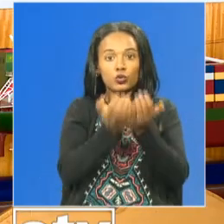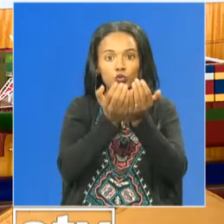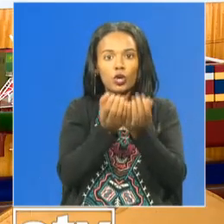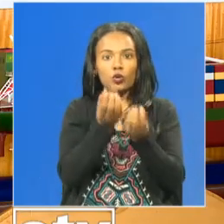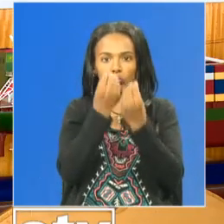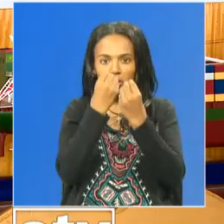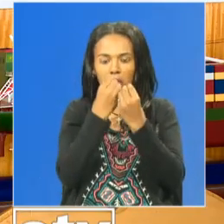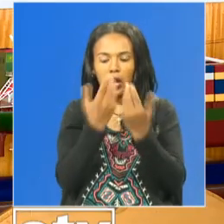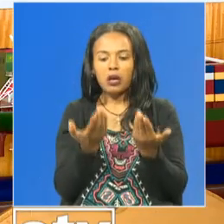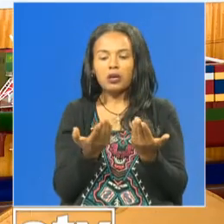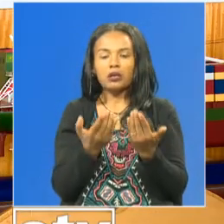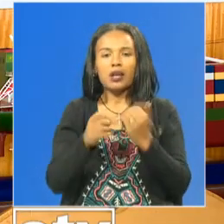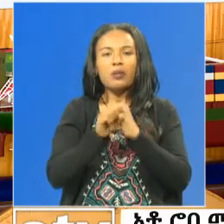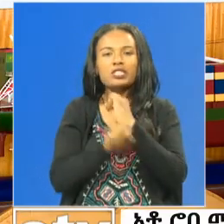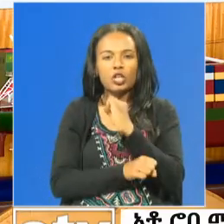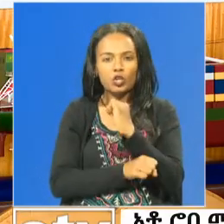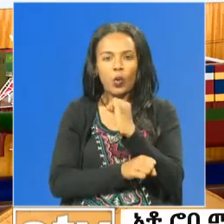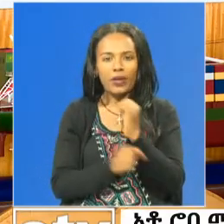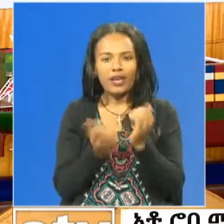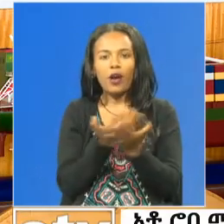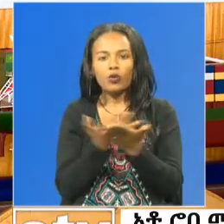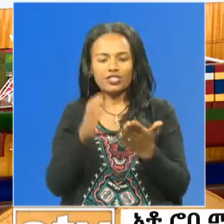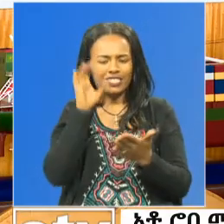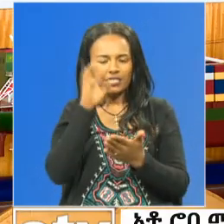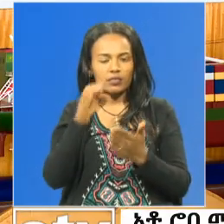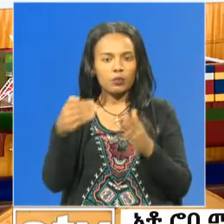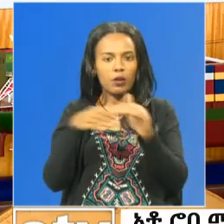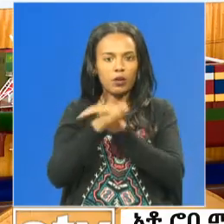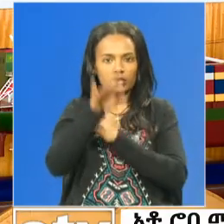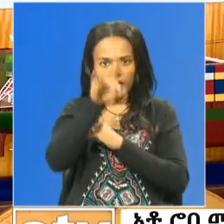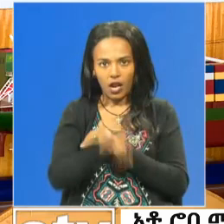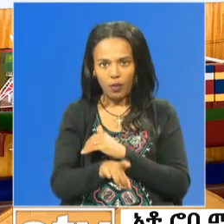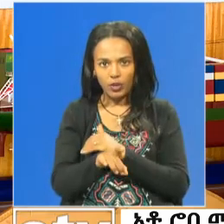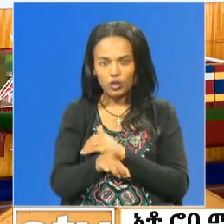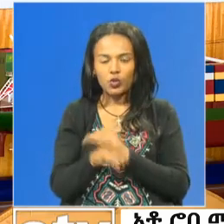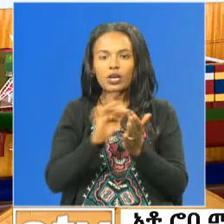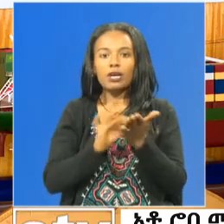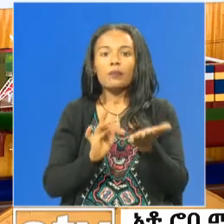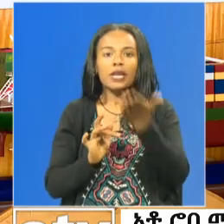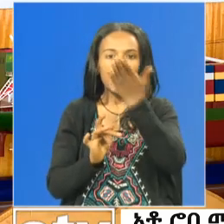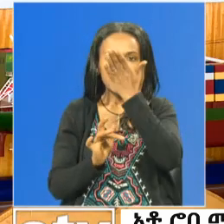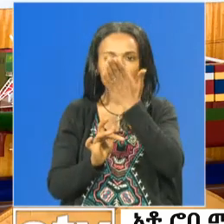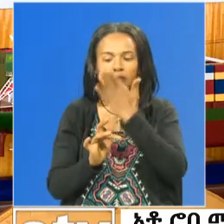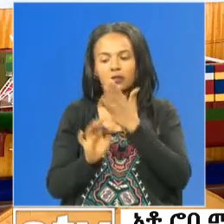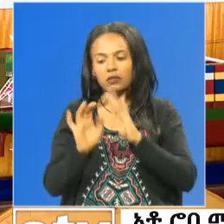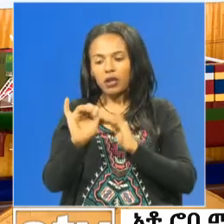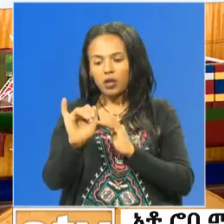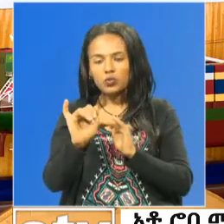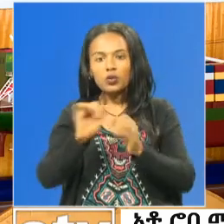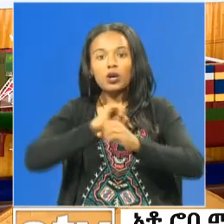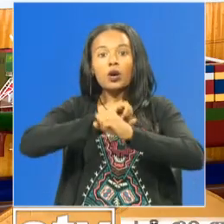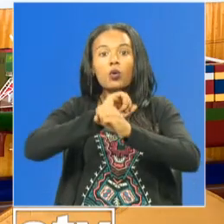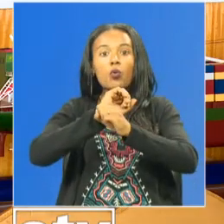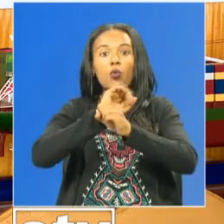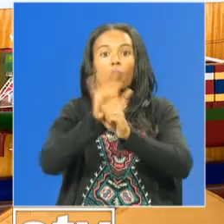ምግብና የፍጆታ ቀውስ የግድ መግባት ስላለባቸው የመድኃኒቶች ራሱ በተለይ ለኮሮና